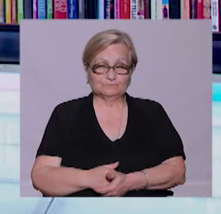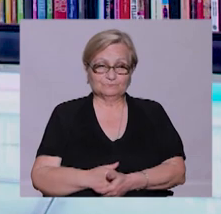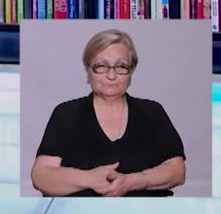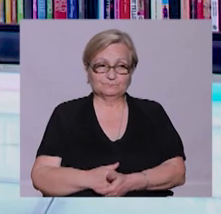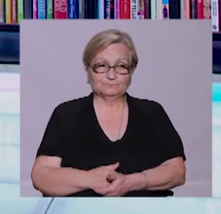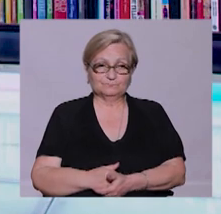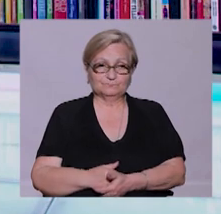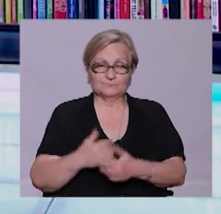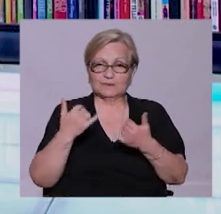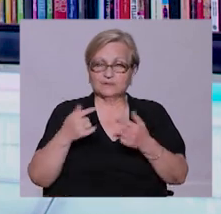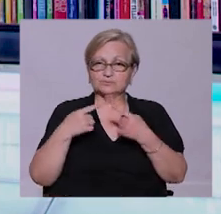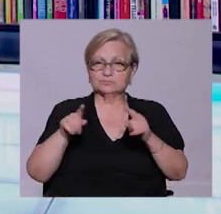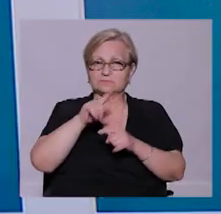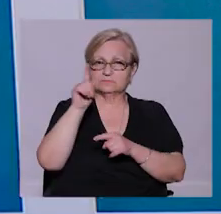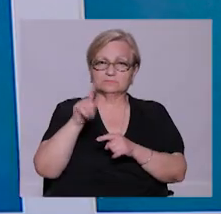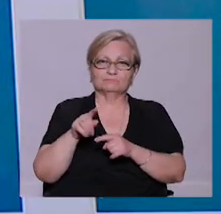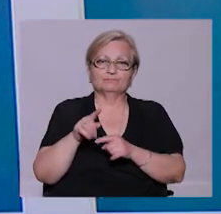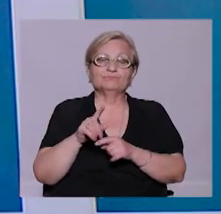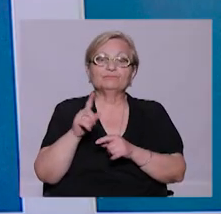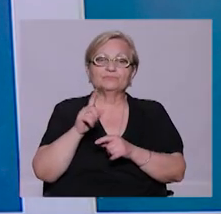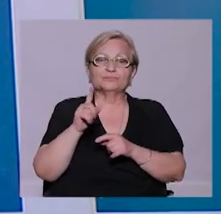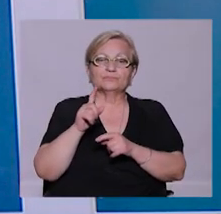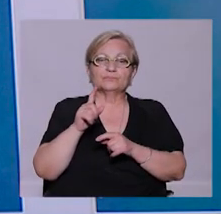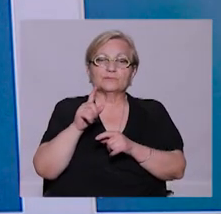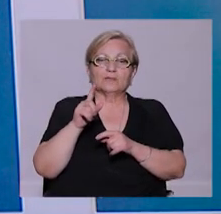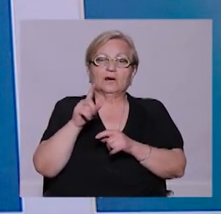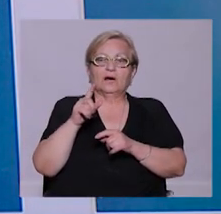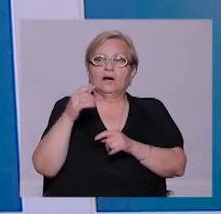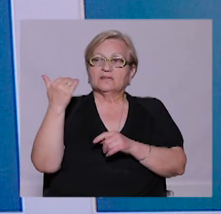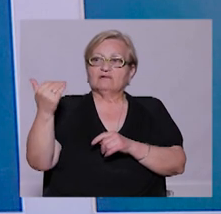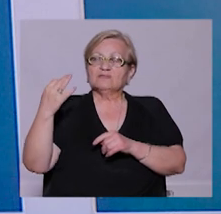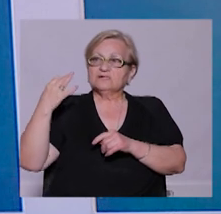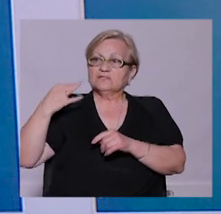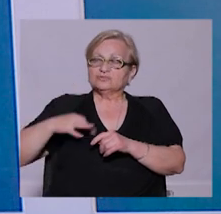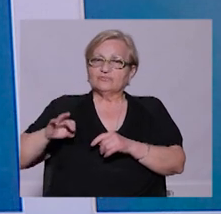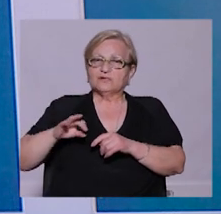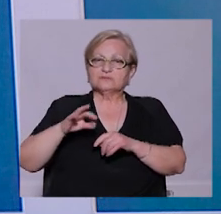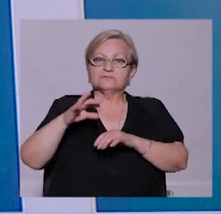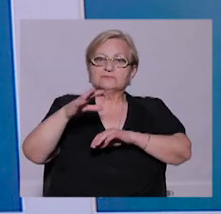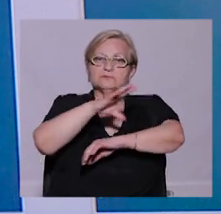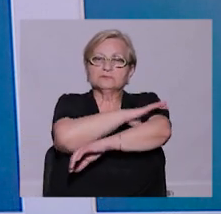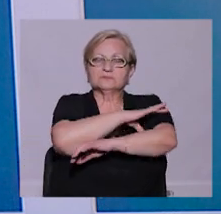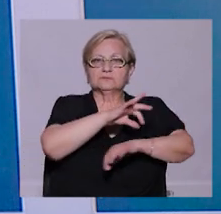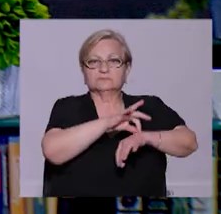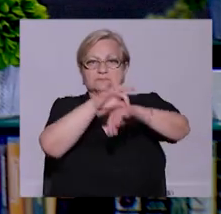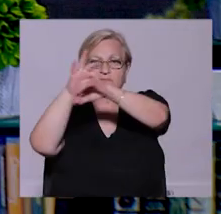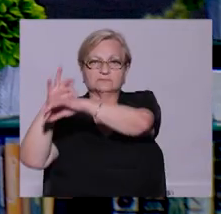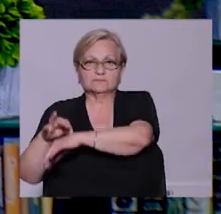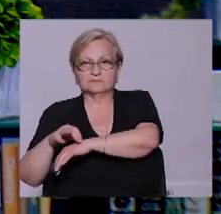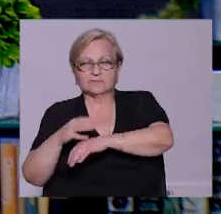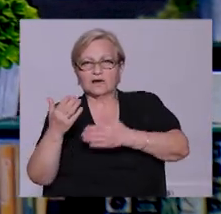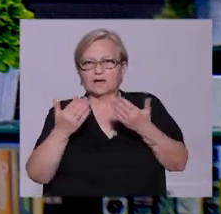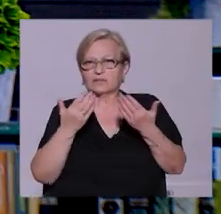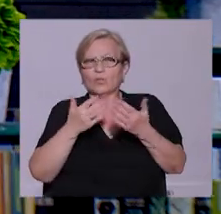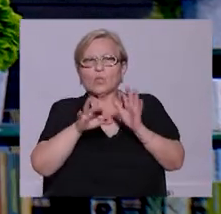კი შემდეგი კითხვა. რა ნიშნით შეარჩია მეფემ თავისი ვაჟისთვის საცოლე? აი, აქ კიდევ უკეთესად ჩანს